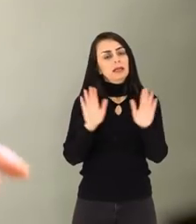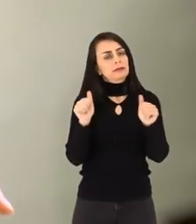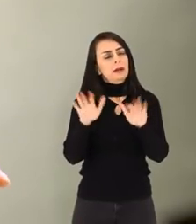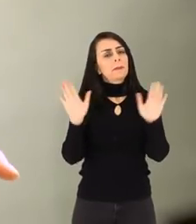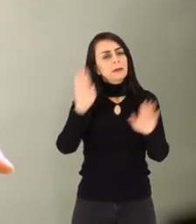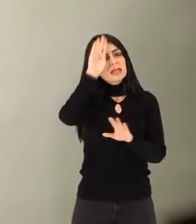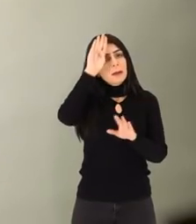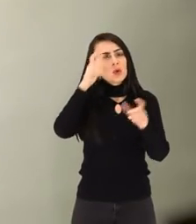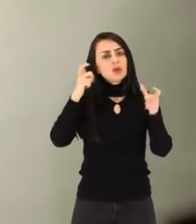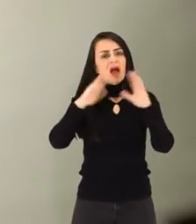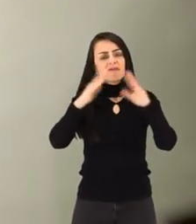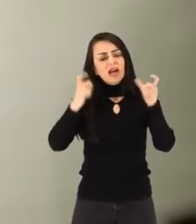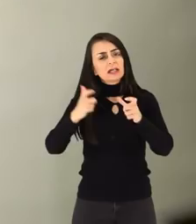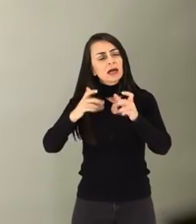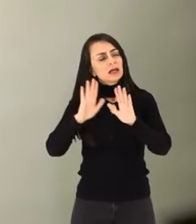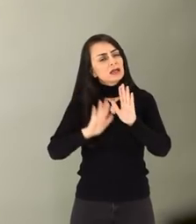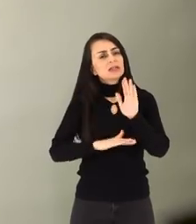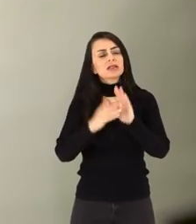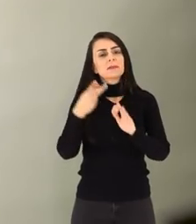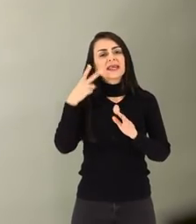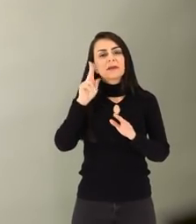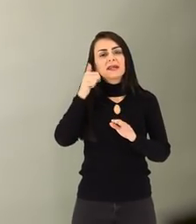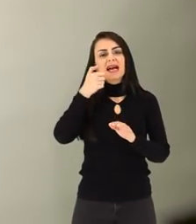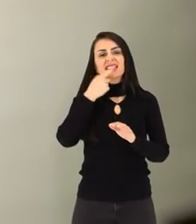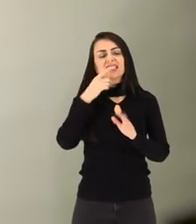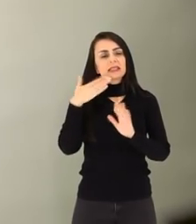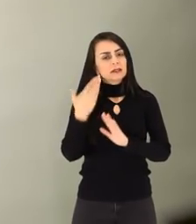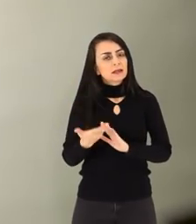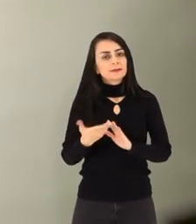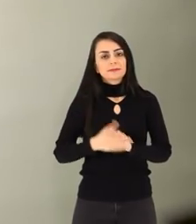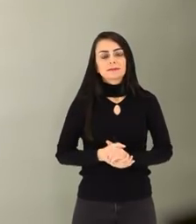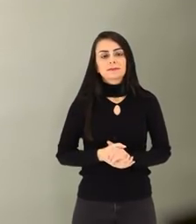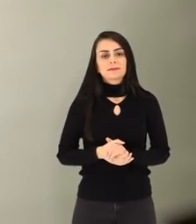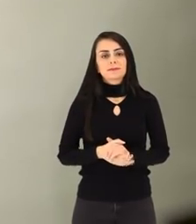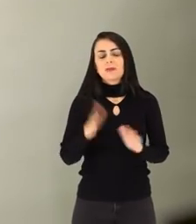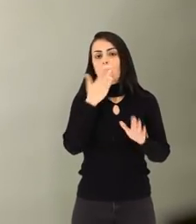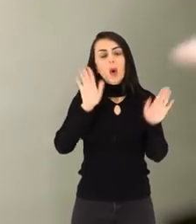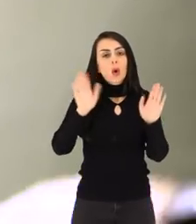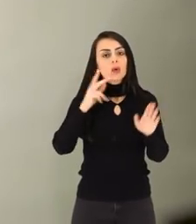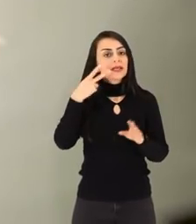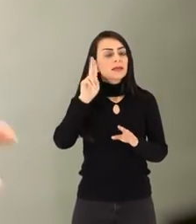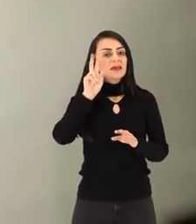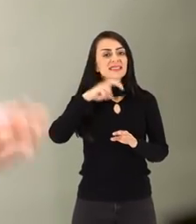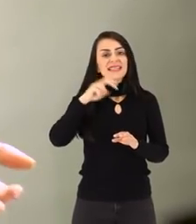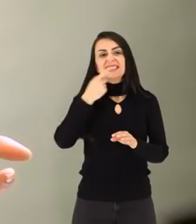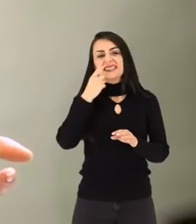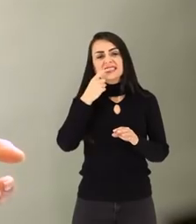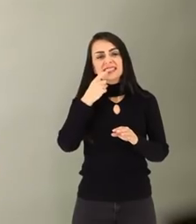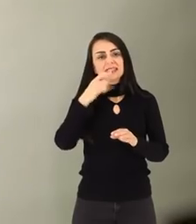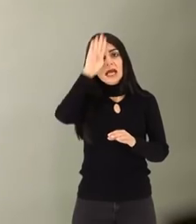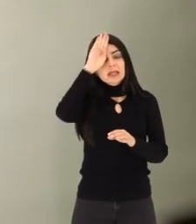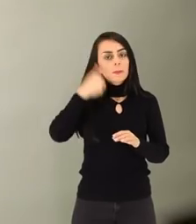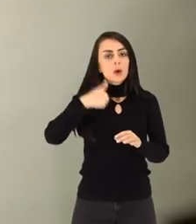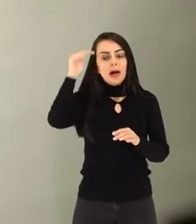tamamen İstanbul'a yerleştim işte. 2006'larda falan. Yok 2008'lerde gidip dönüşler